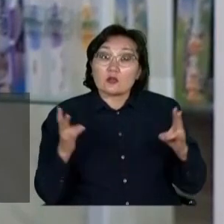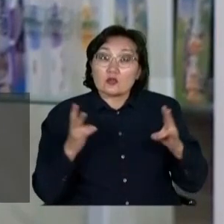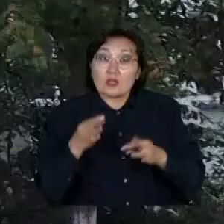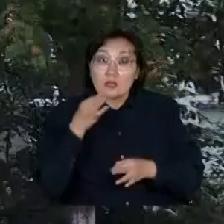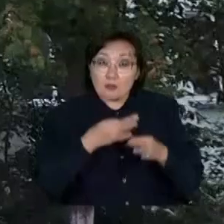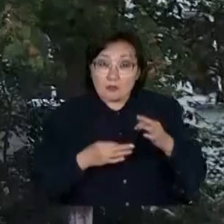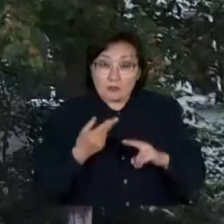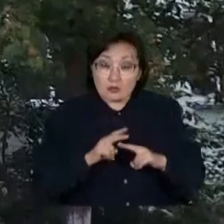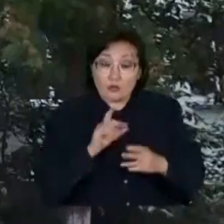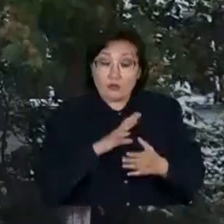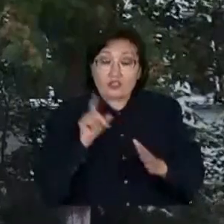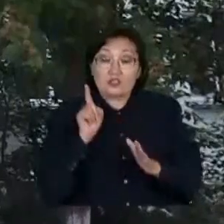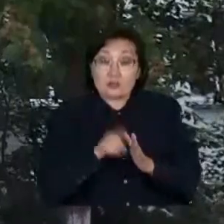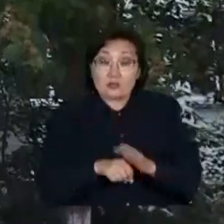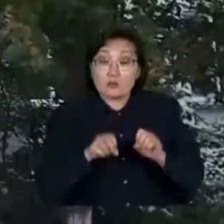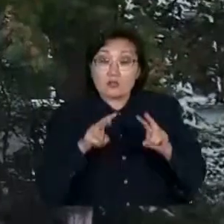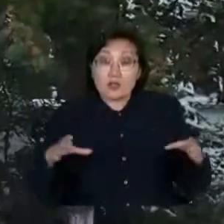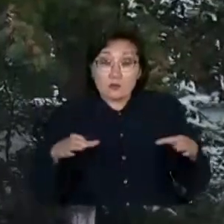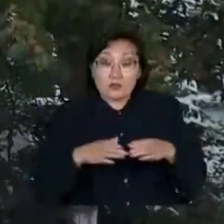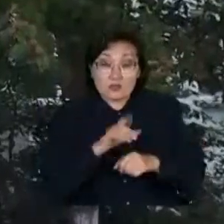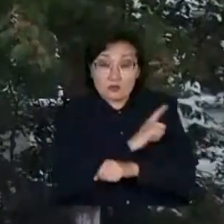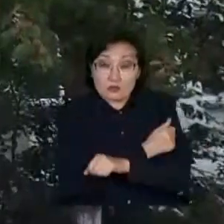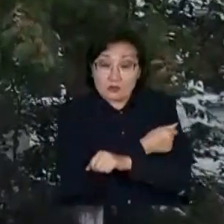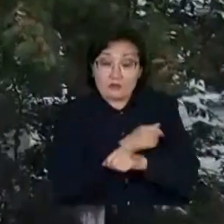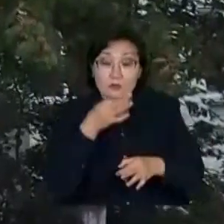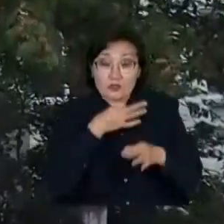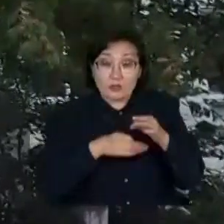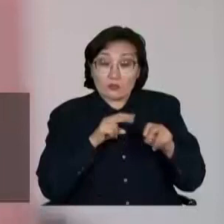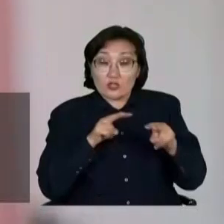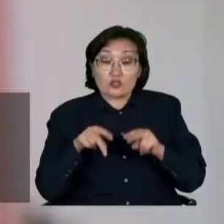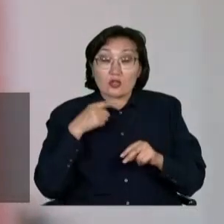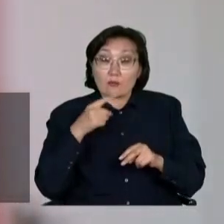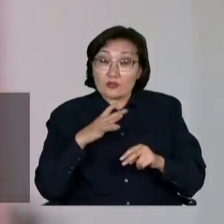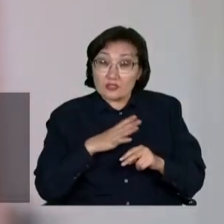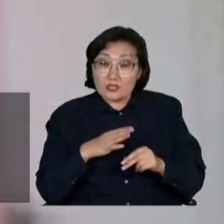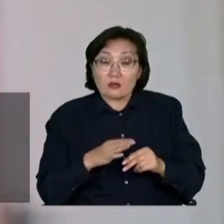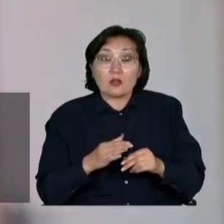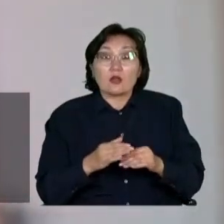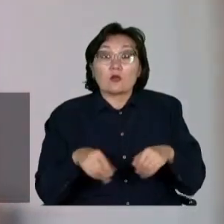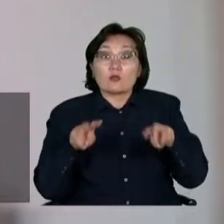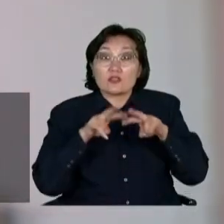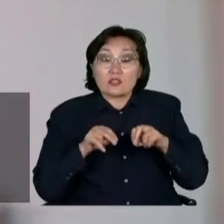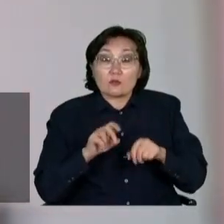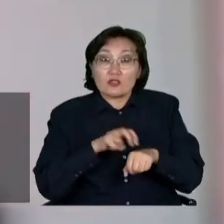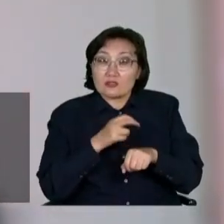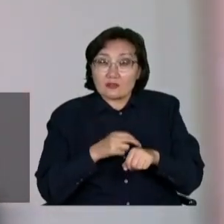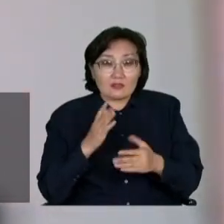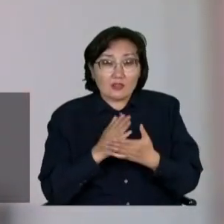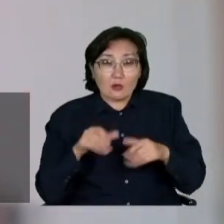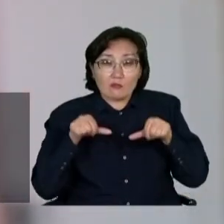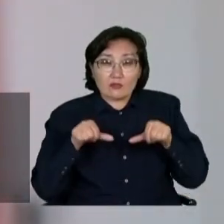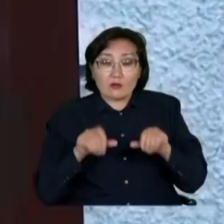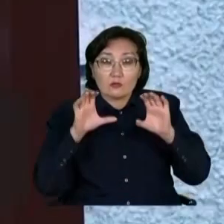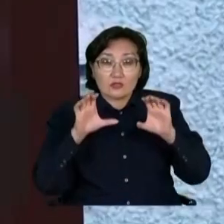доступна. Специалисты Комитета медицинского и фармацевтического контроля утверждают, что устраивать проверки в аптеках они не имеют права по